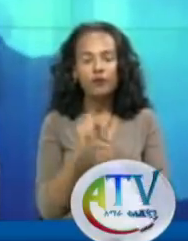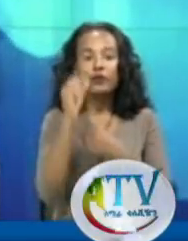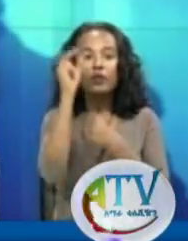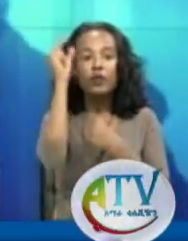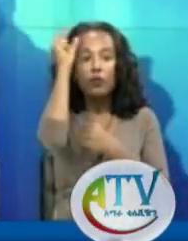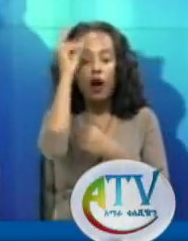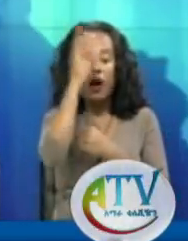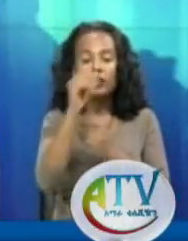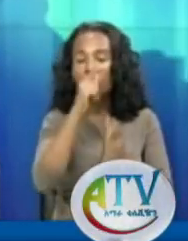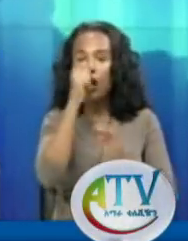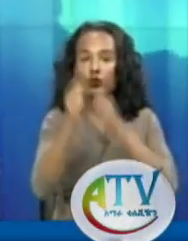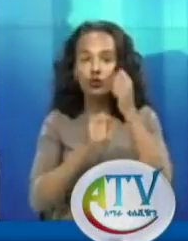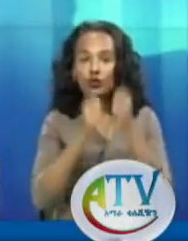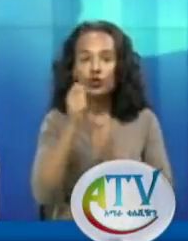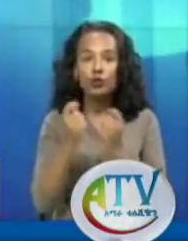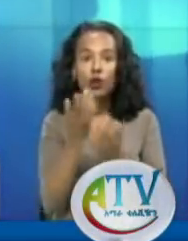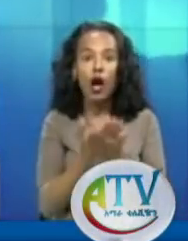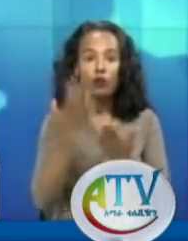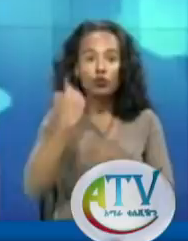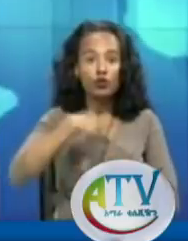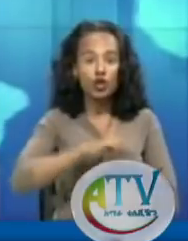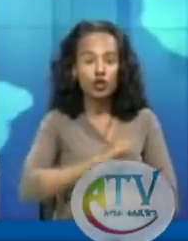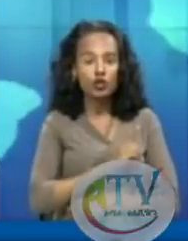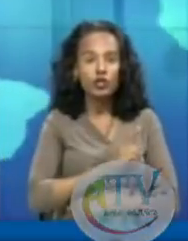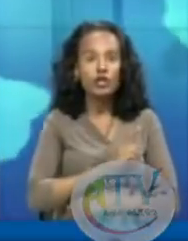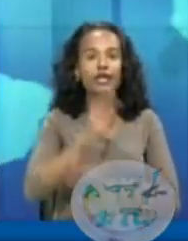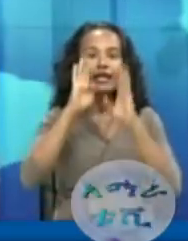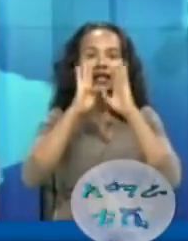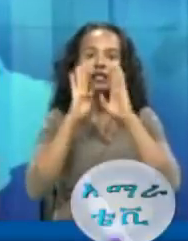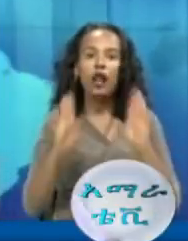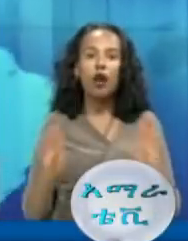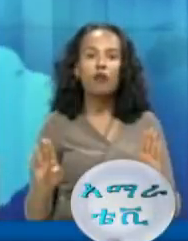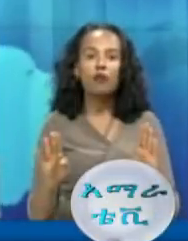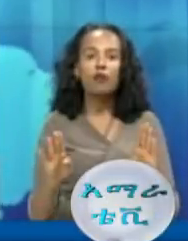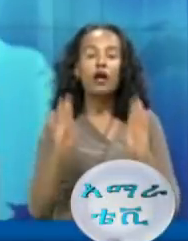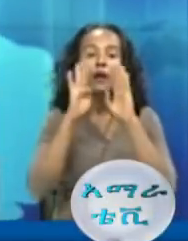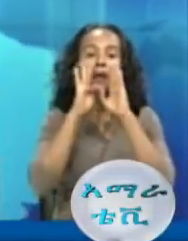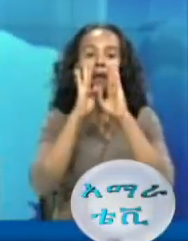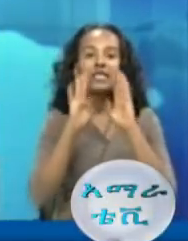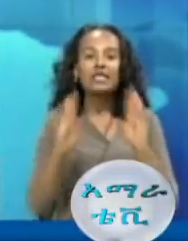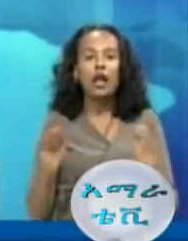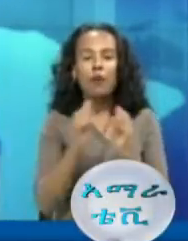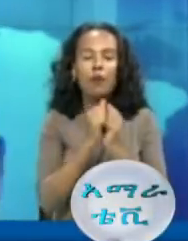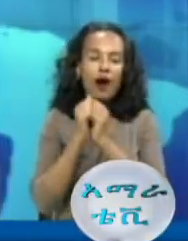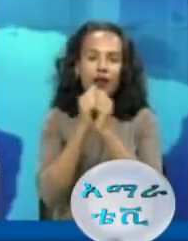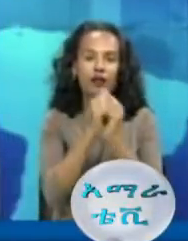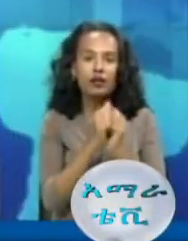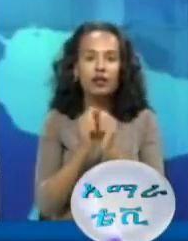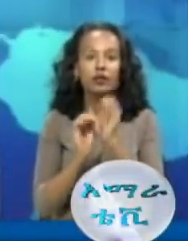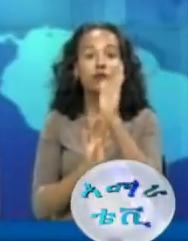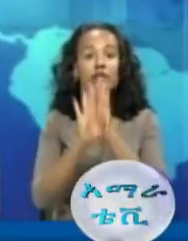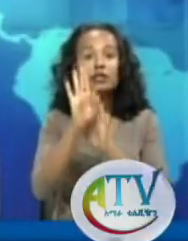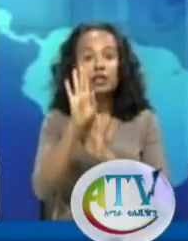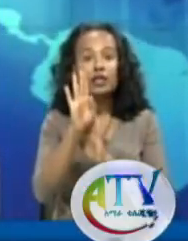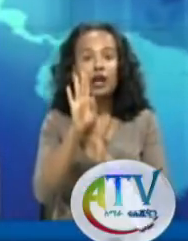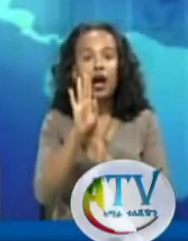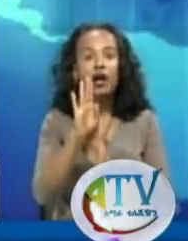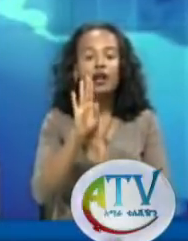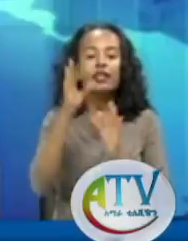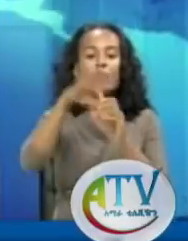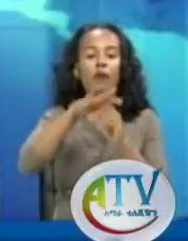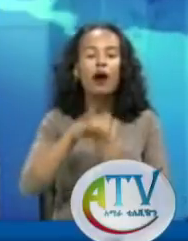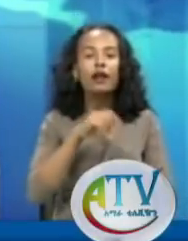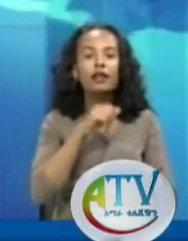የባህልና ቱሪዝም ሀብቶቻችን የሰላም ለሰላም ለአንድነትና ለብልጽግና